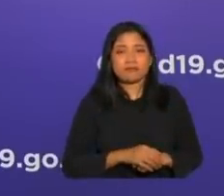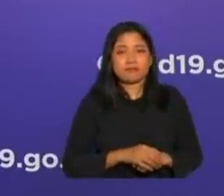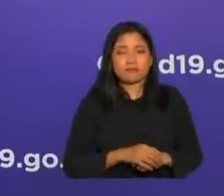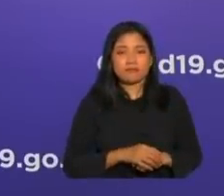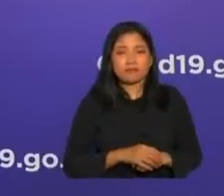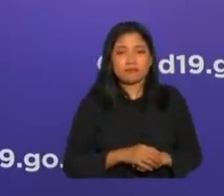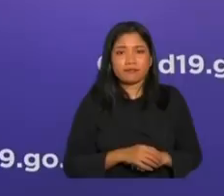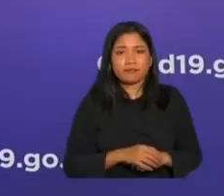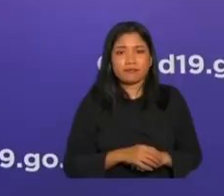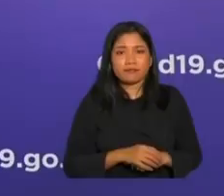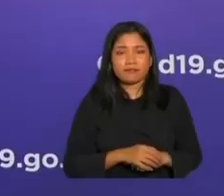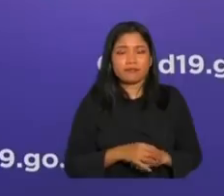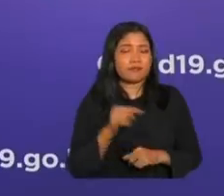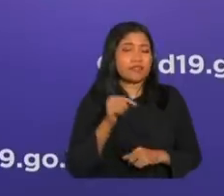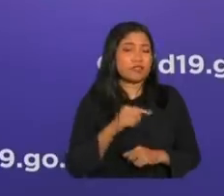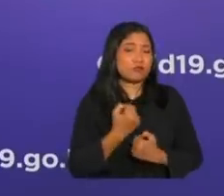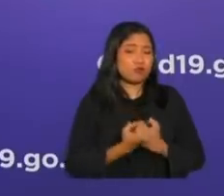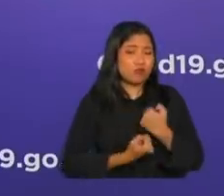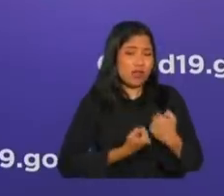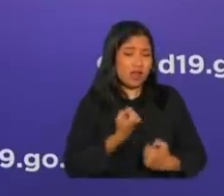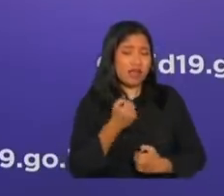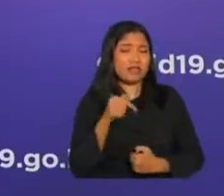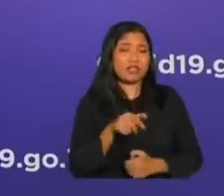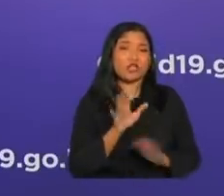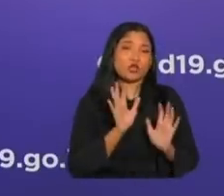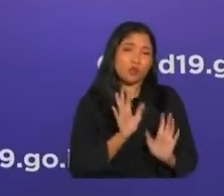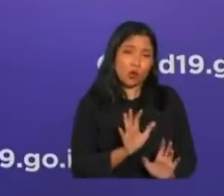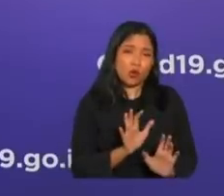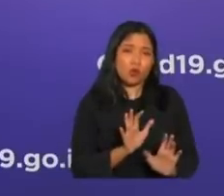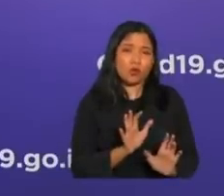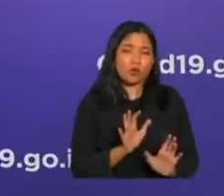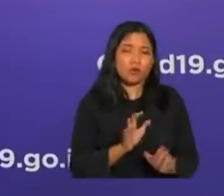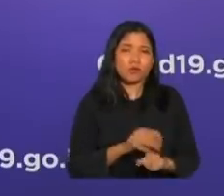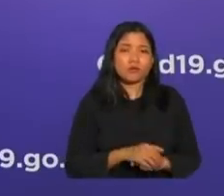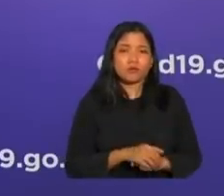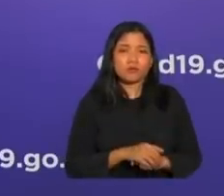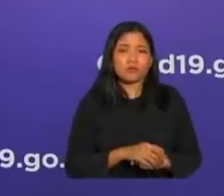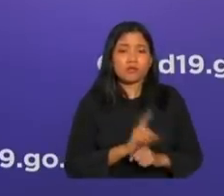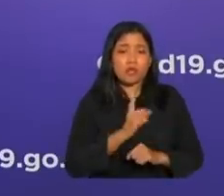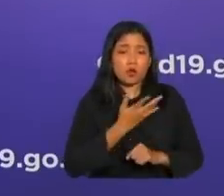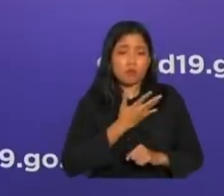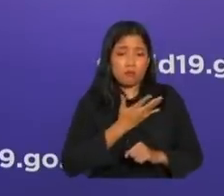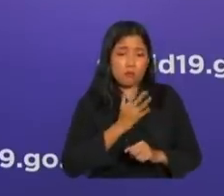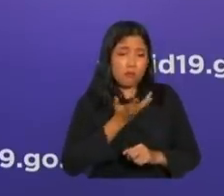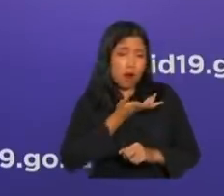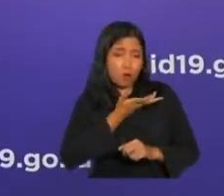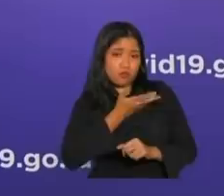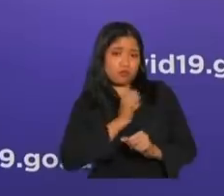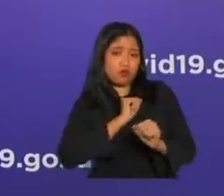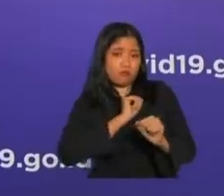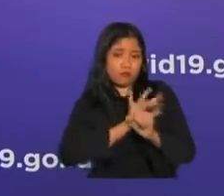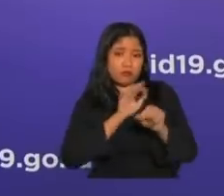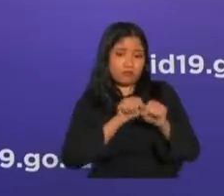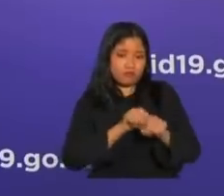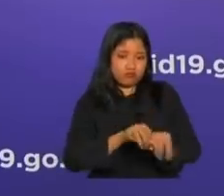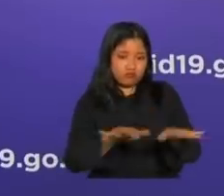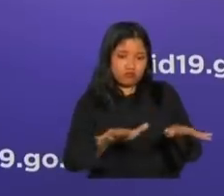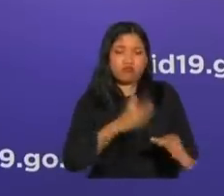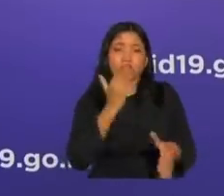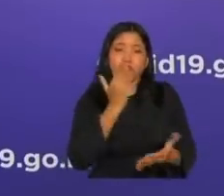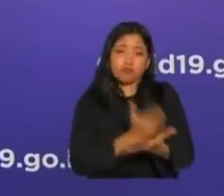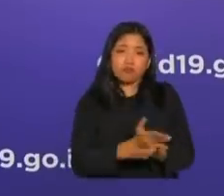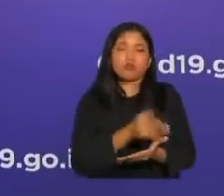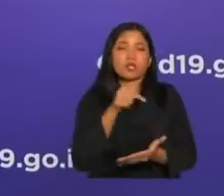Hai hanya Upaya ini yang bisa kita lakukan mana kala kita ingin memutus rantai penyebaran copied